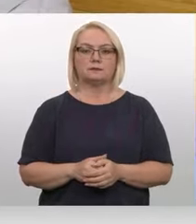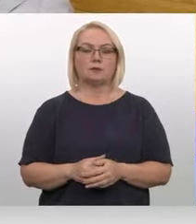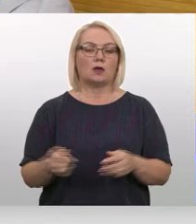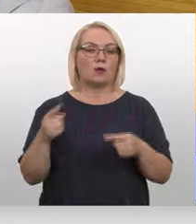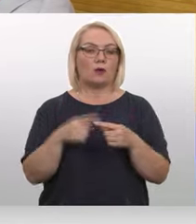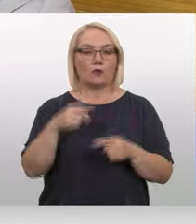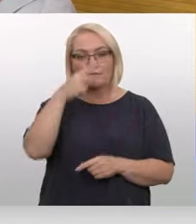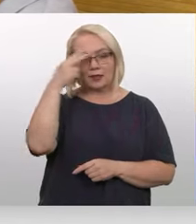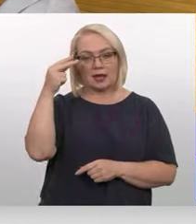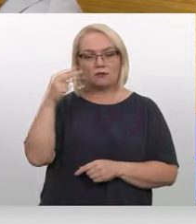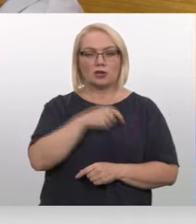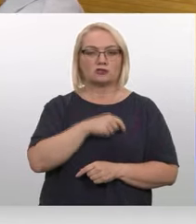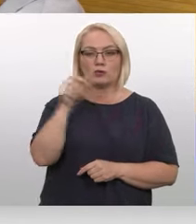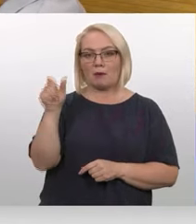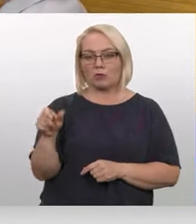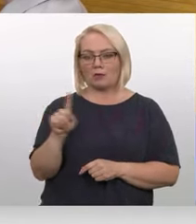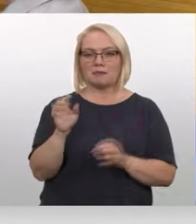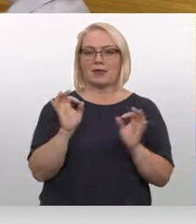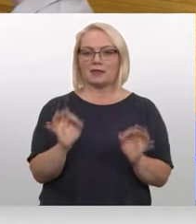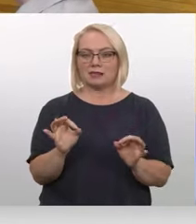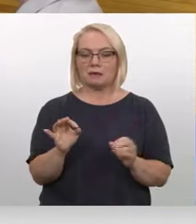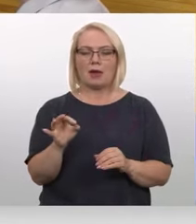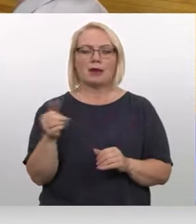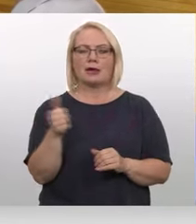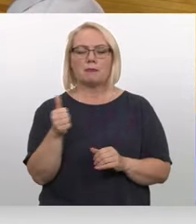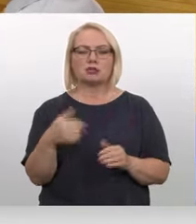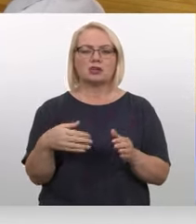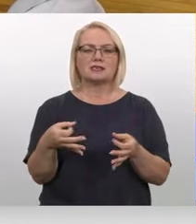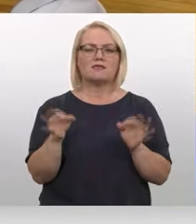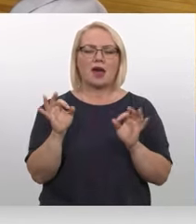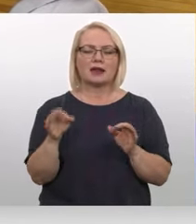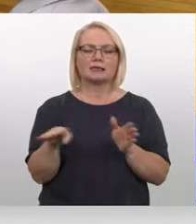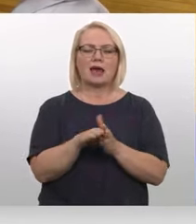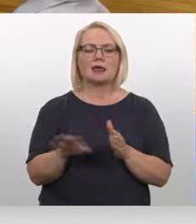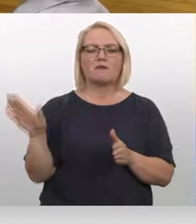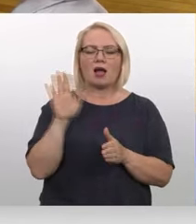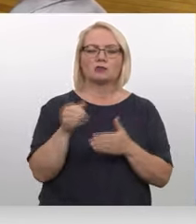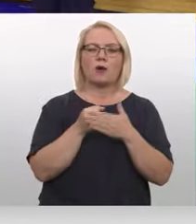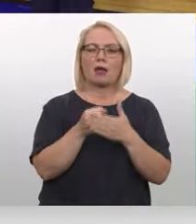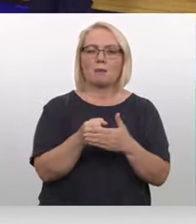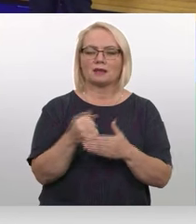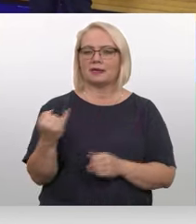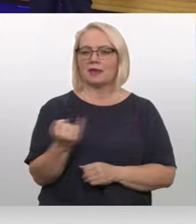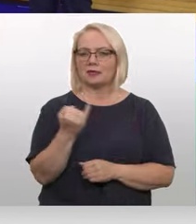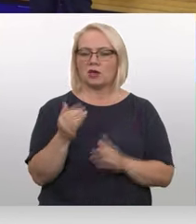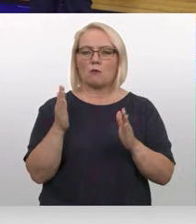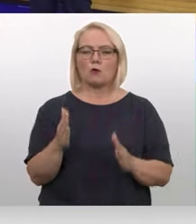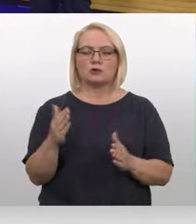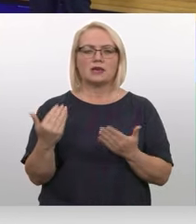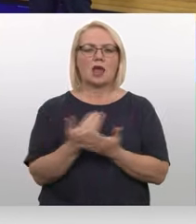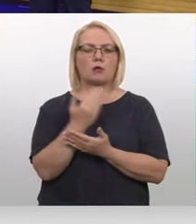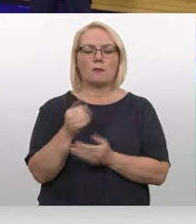Un lietuviešu deputātam ir taisnība. Ir īpaši svarīgs dalībvalstu atbalsts un ieinteresētība būs jaunajam